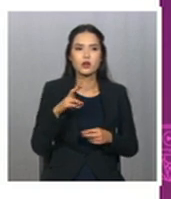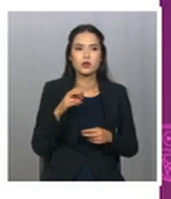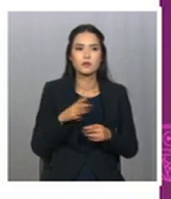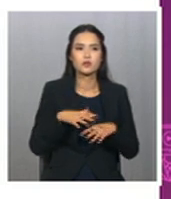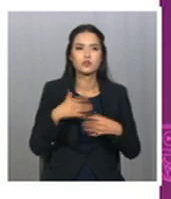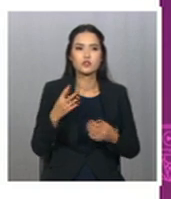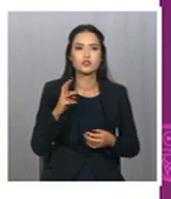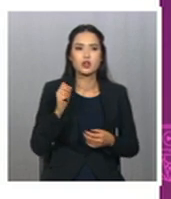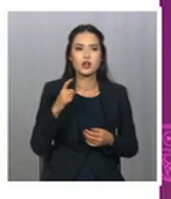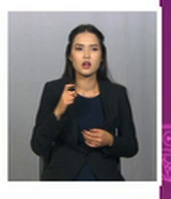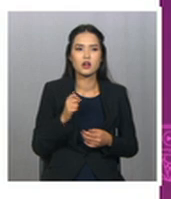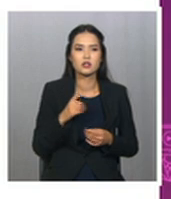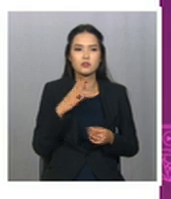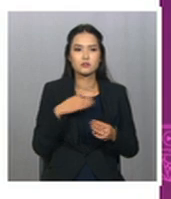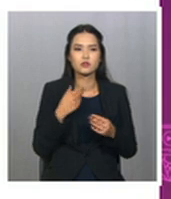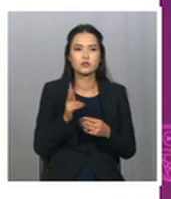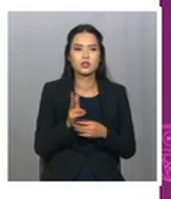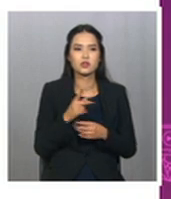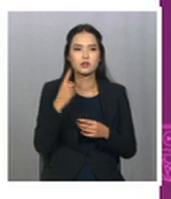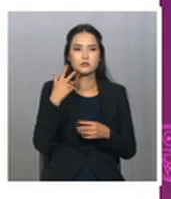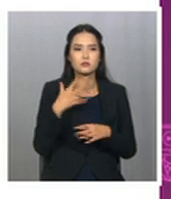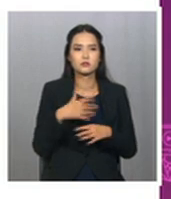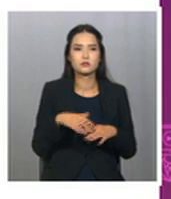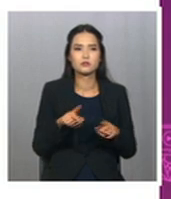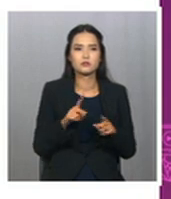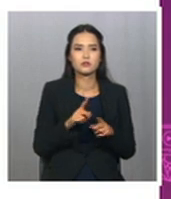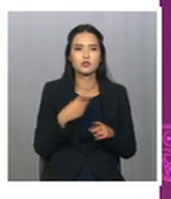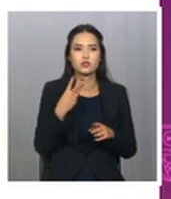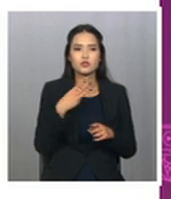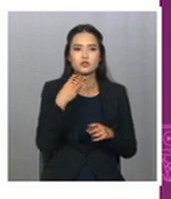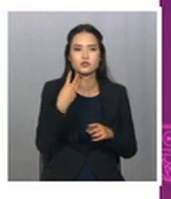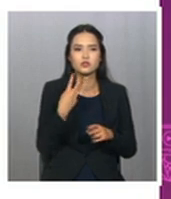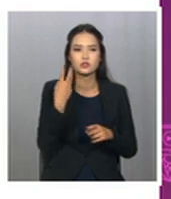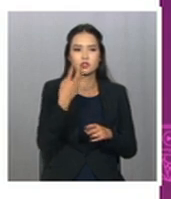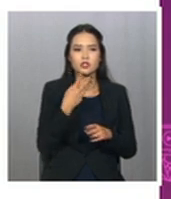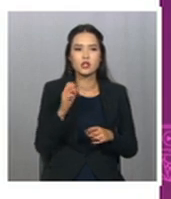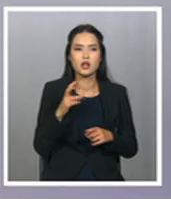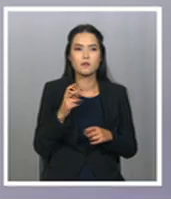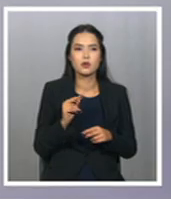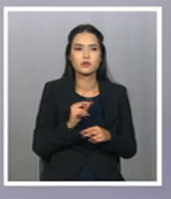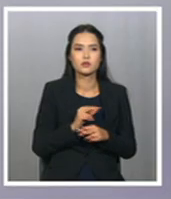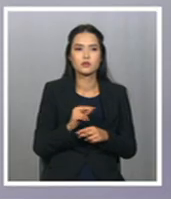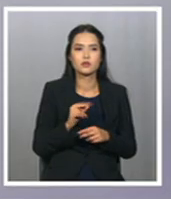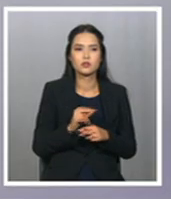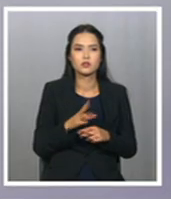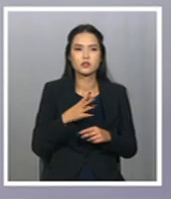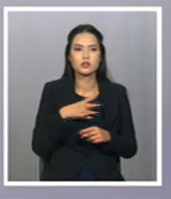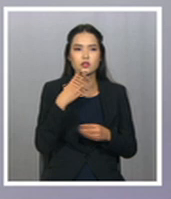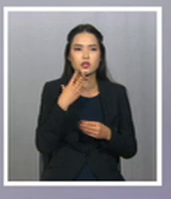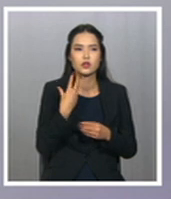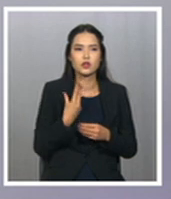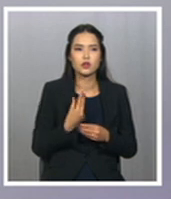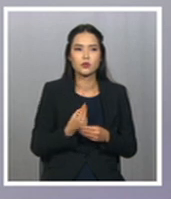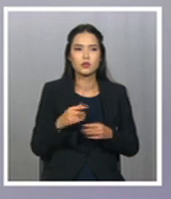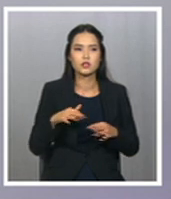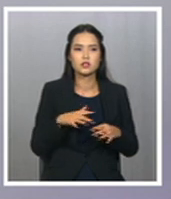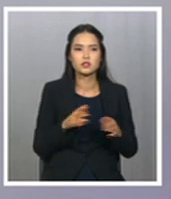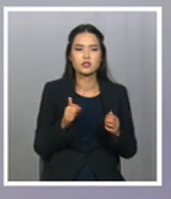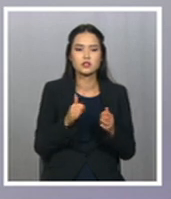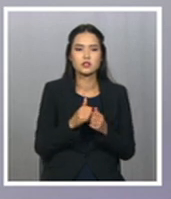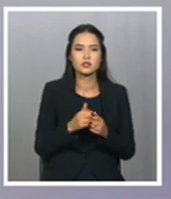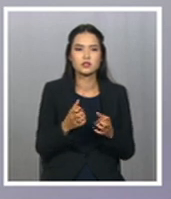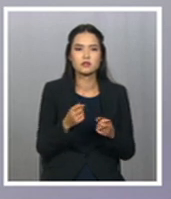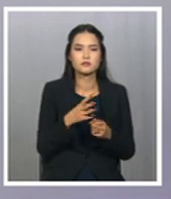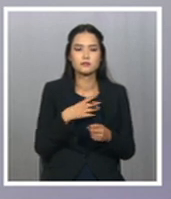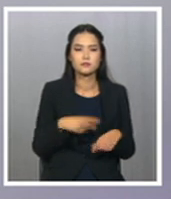ұстаздардан білім алып жатқан 13 жасар Абайдың оқуын еріксіз үзіп, ел ісіне араластыра бастайды. Міне